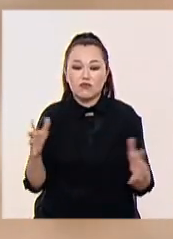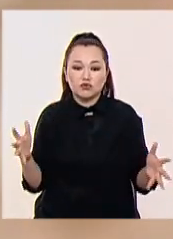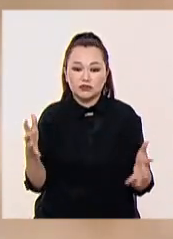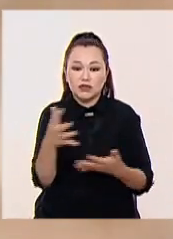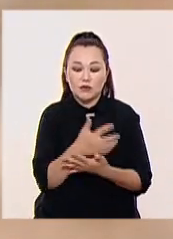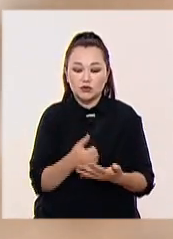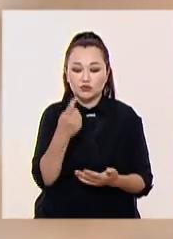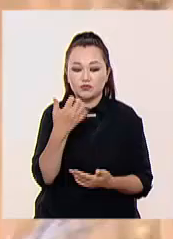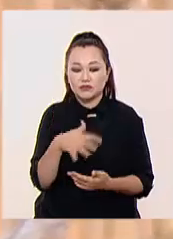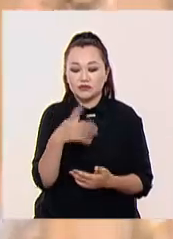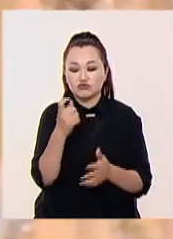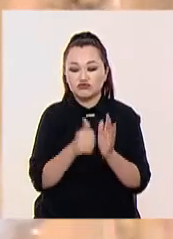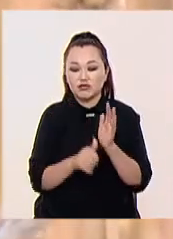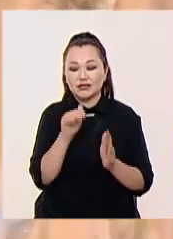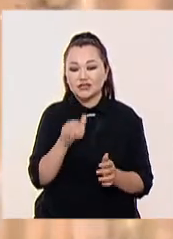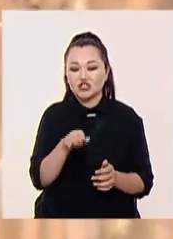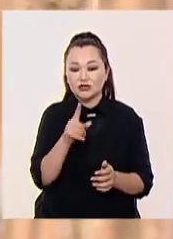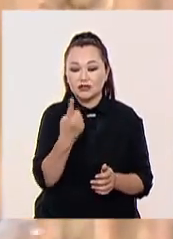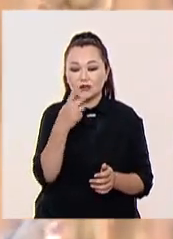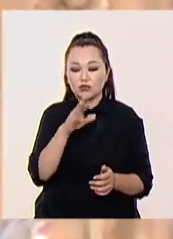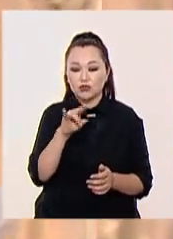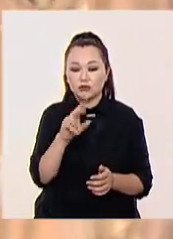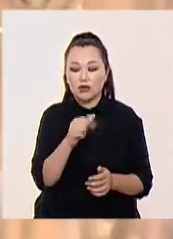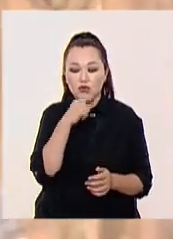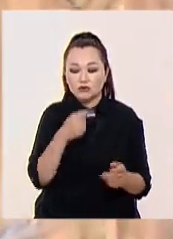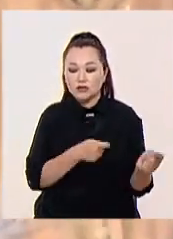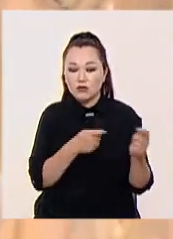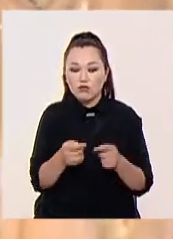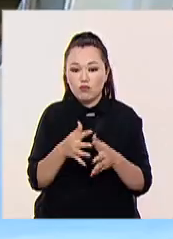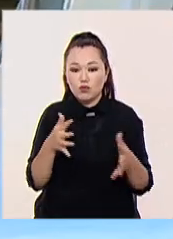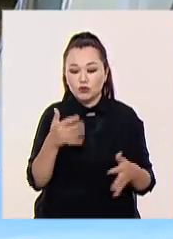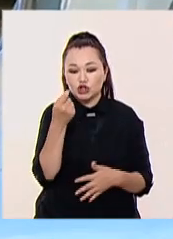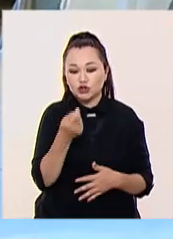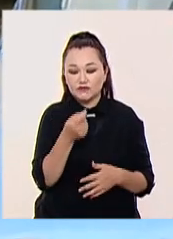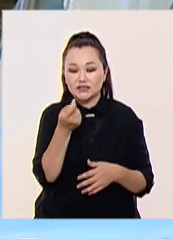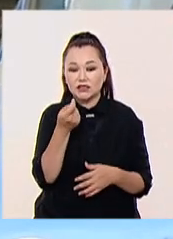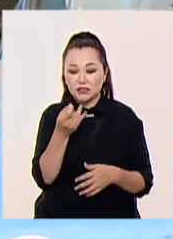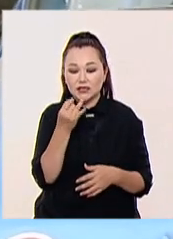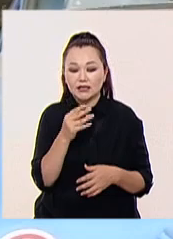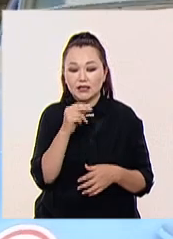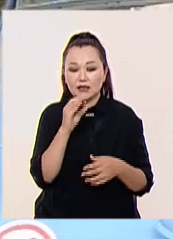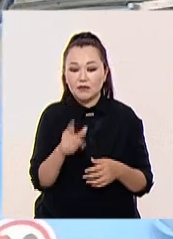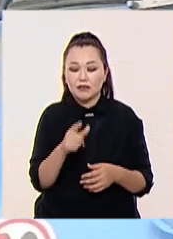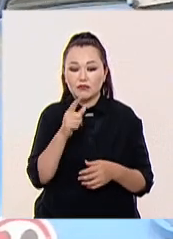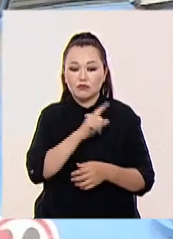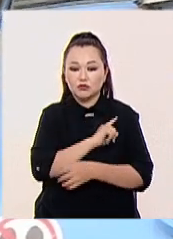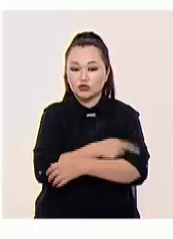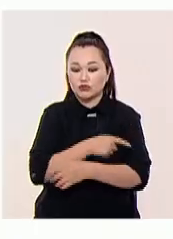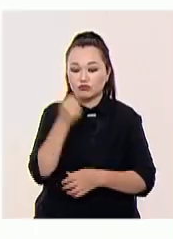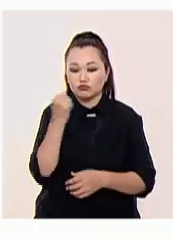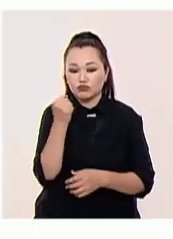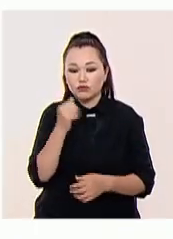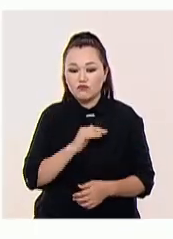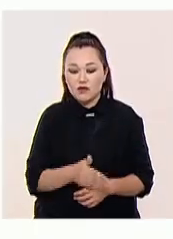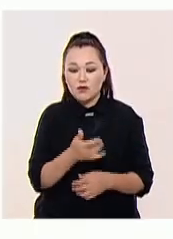Казахстане 150-160 тысяч тенге за тонну. Но из России завозят более дешевое зерно, и демпинг цен больно бьет казахстанских фермеров. В то